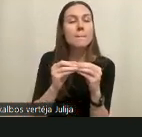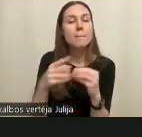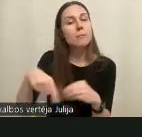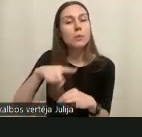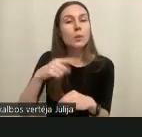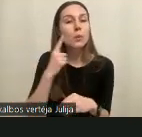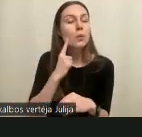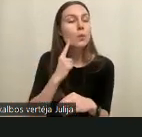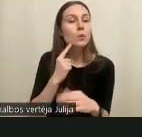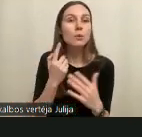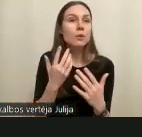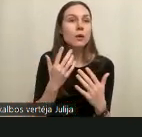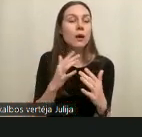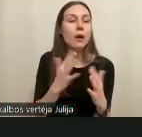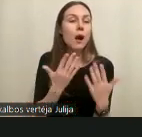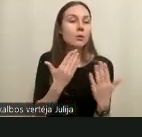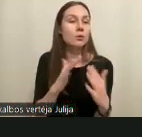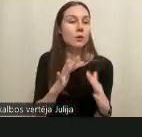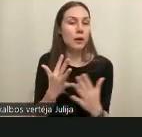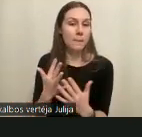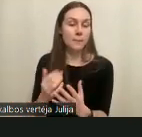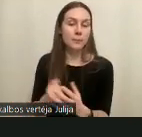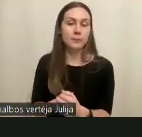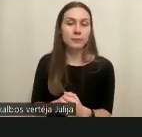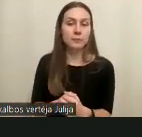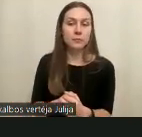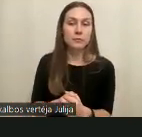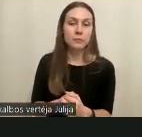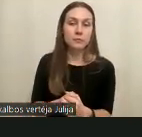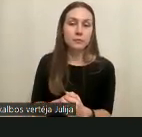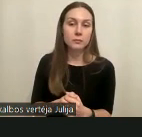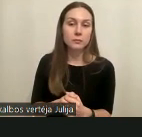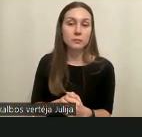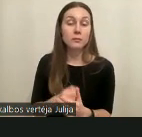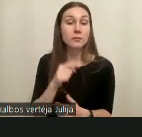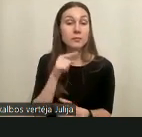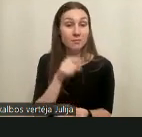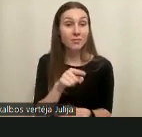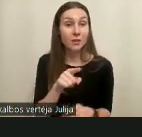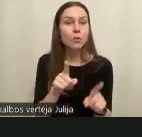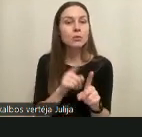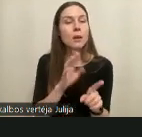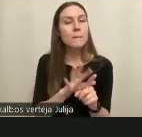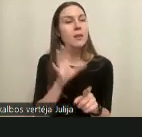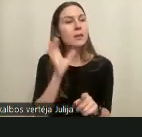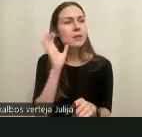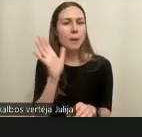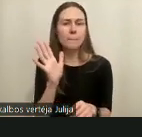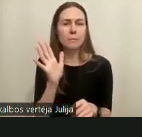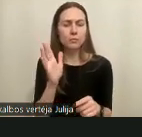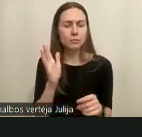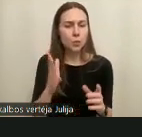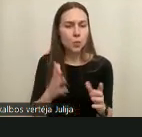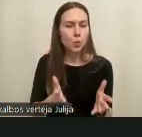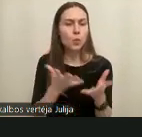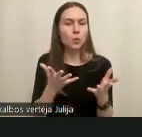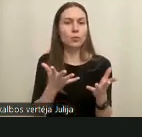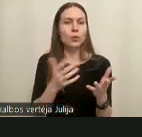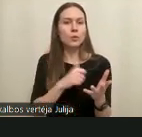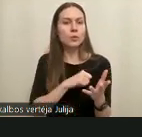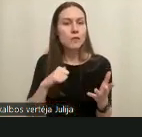kampeliai. Ir toks skaitimas stiprina nepriklausomybę, savarankiškumą, nesvarbu, ar tai